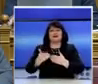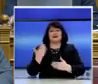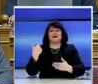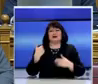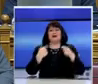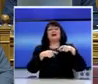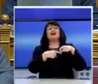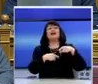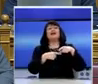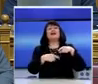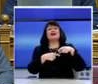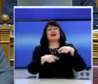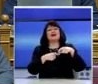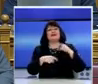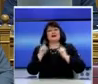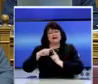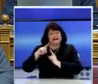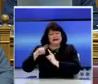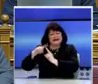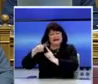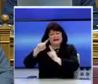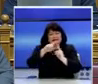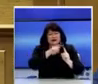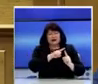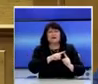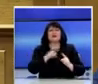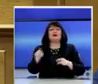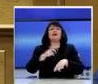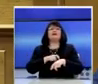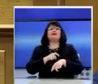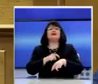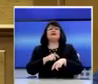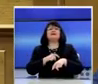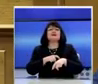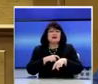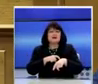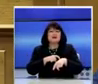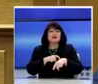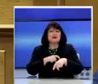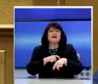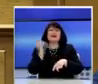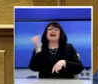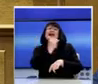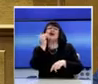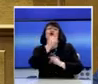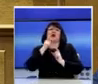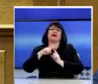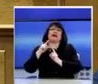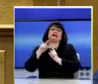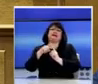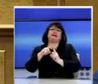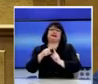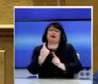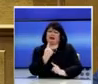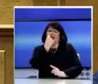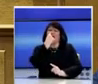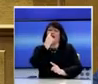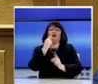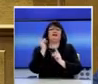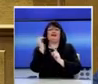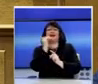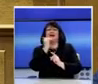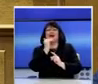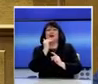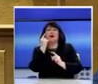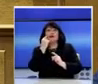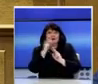κάναμε μαζικά μοριακά τεστ, σήμερα έχουν μειωθεί τα μοριακά τεστ και γίνονται rapid. Τα rapid δεν έχουν τόσο μεγάλο